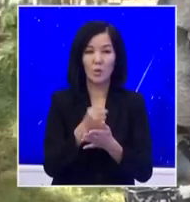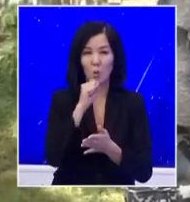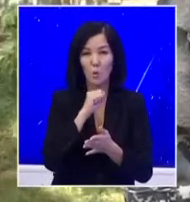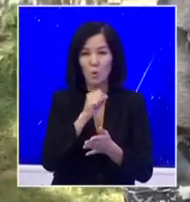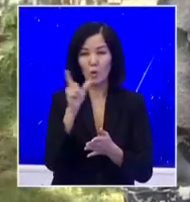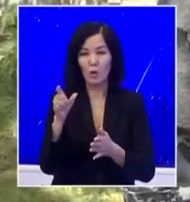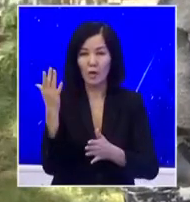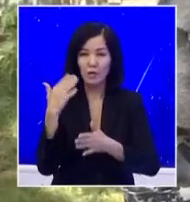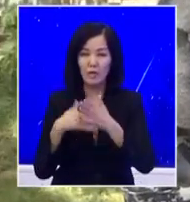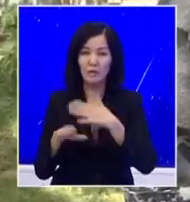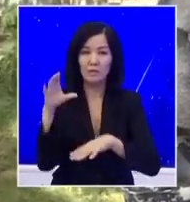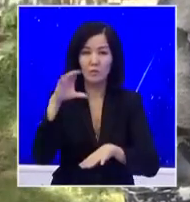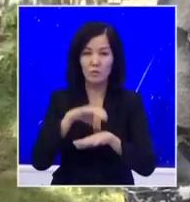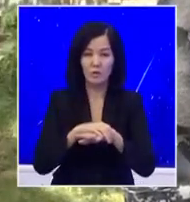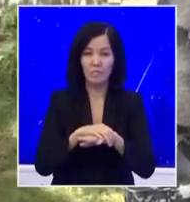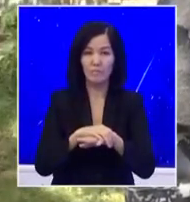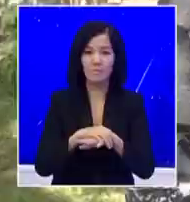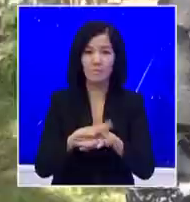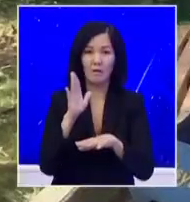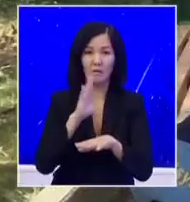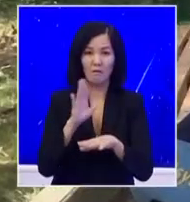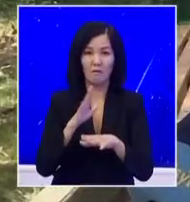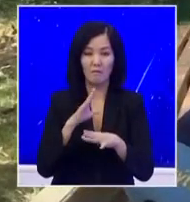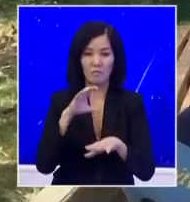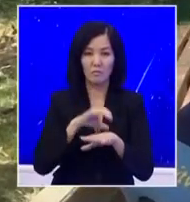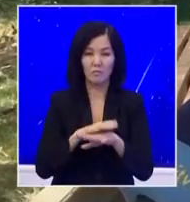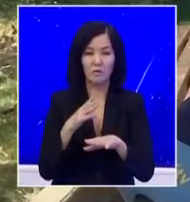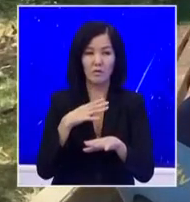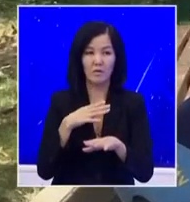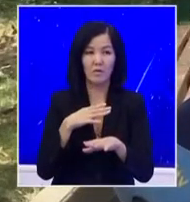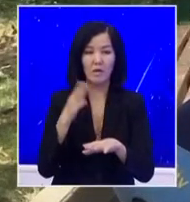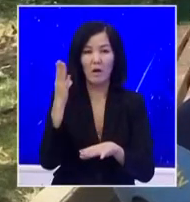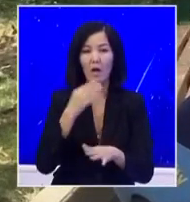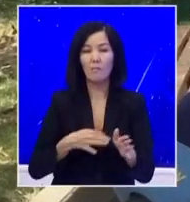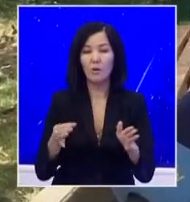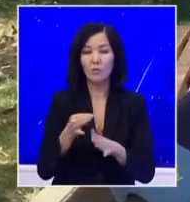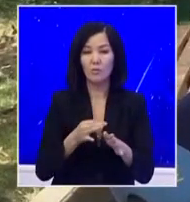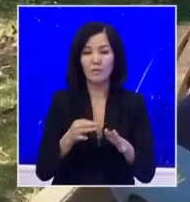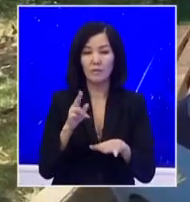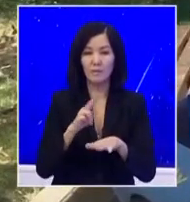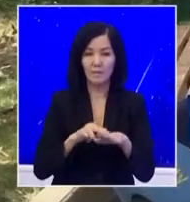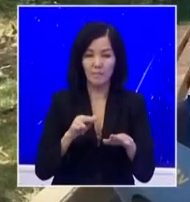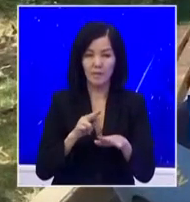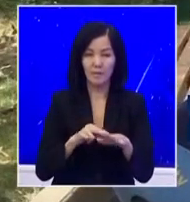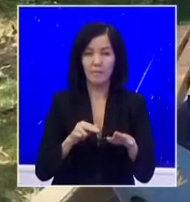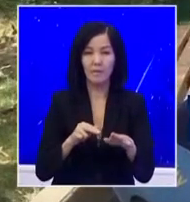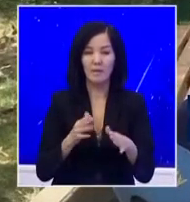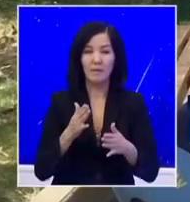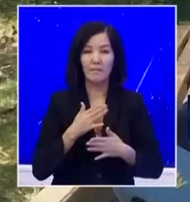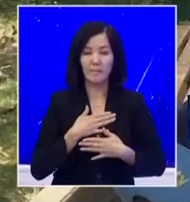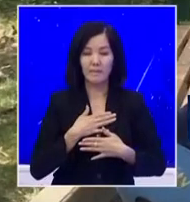кезде ұстаған осы шейк иті болатын. Алматы облыс полиция департаментінің кинология қызмет орталығында біз